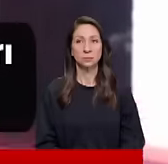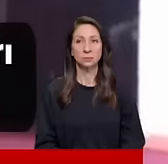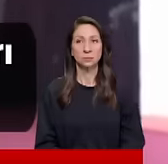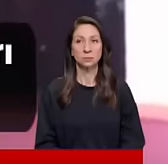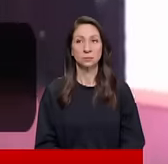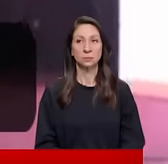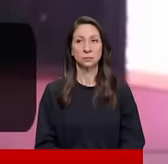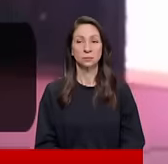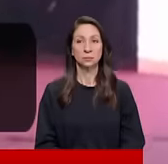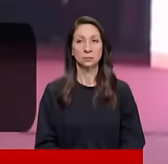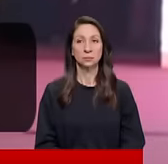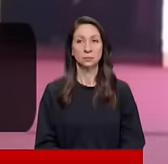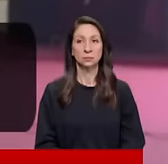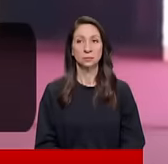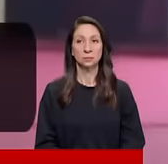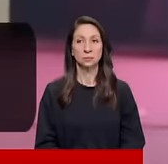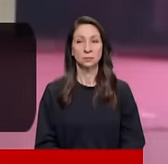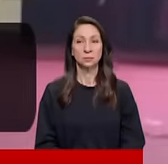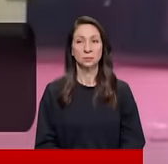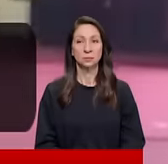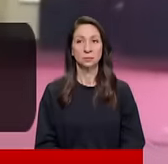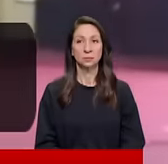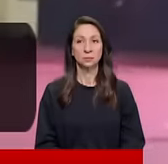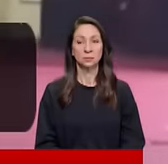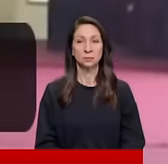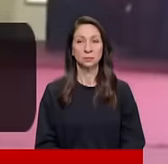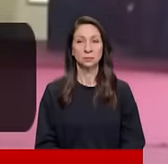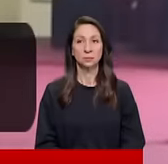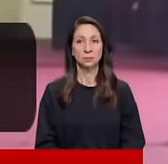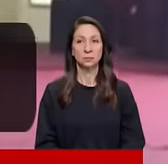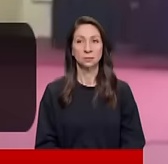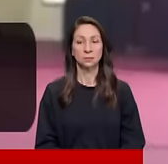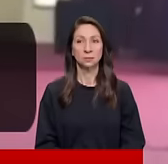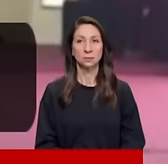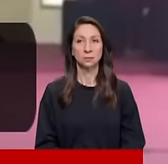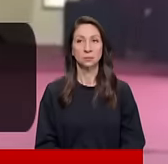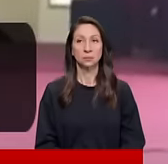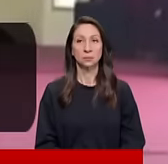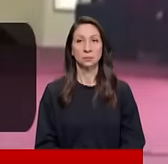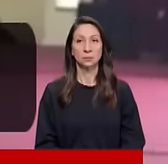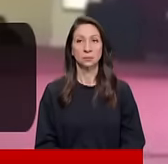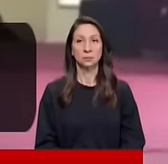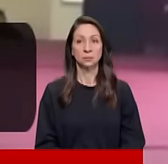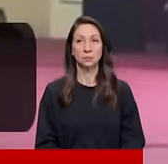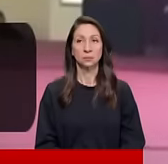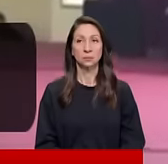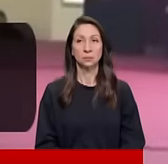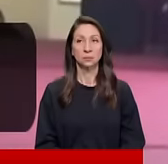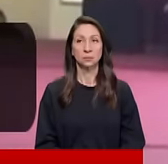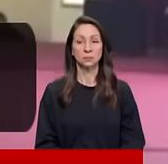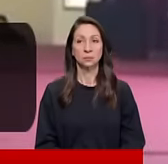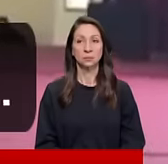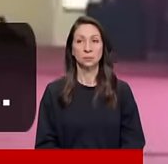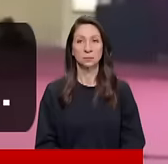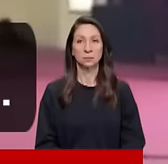kadar tavırlarını değiştirmezlerse sandık pazar günü önümüze gelecek. Ondan sonra da hani kurt